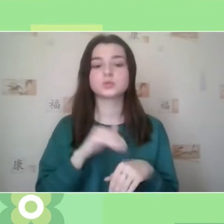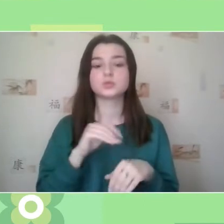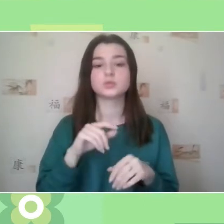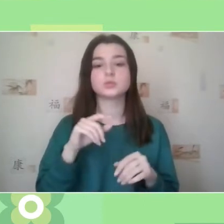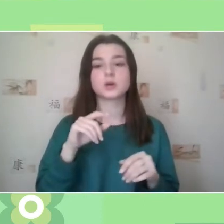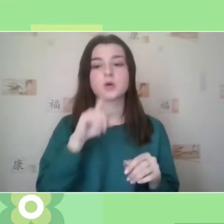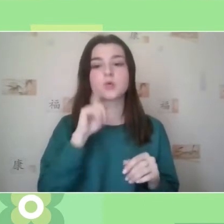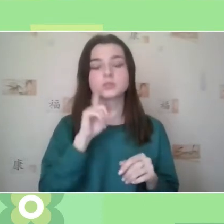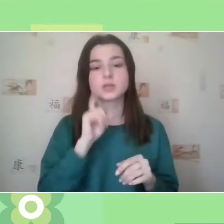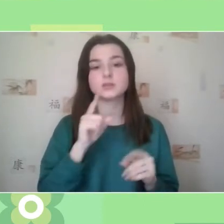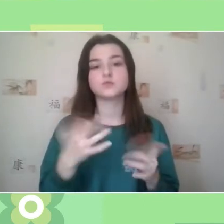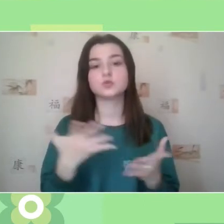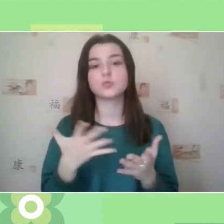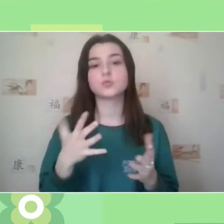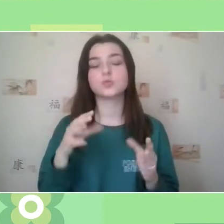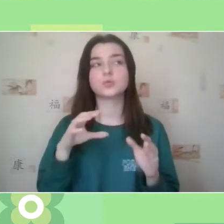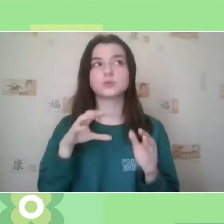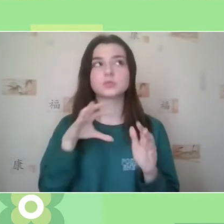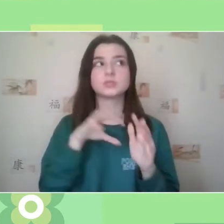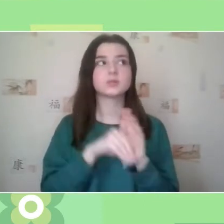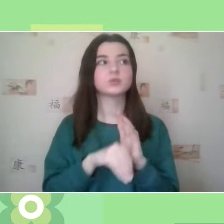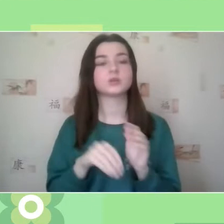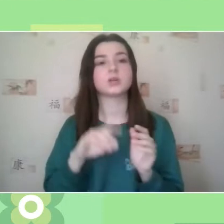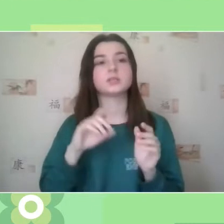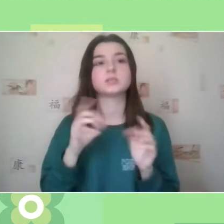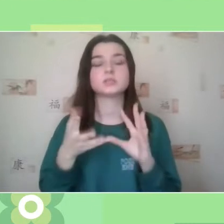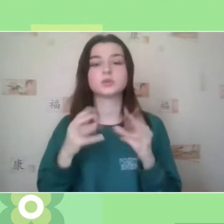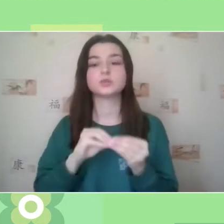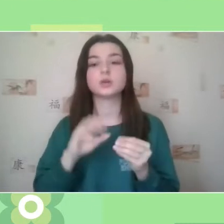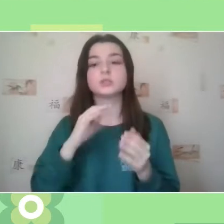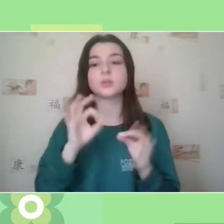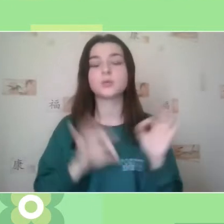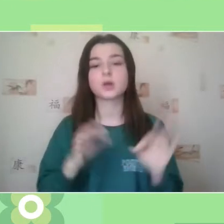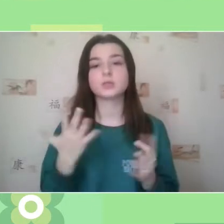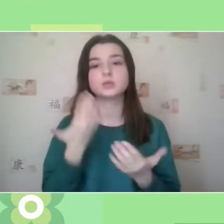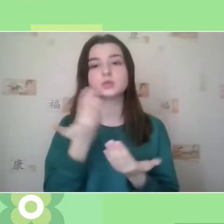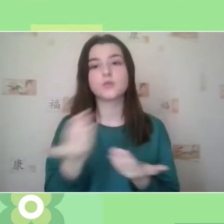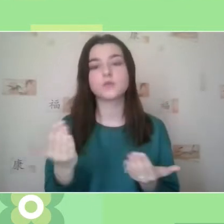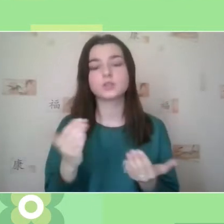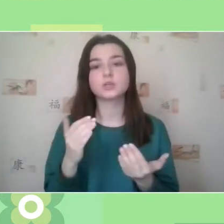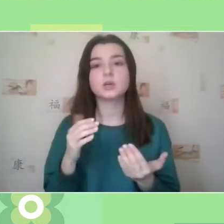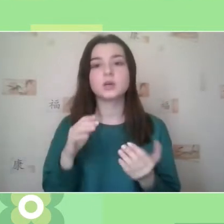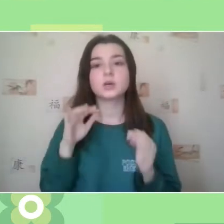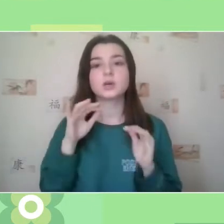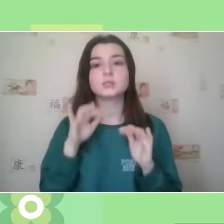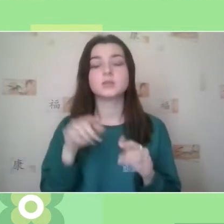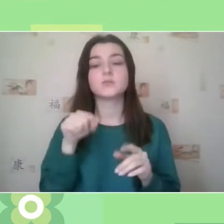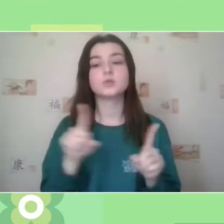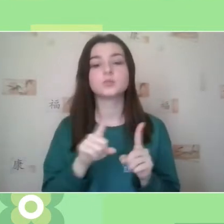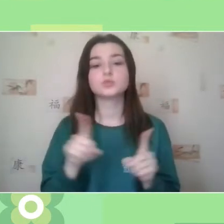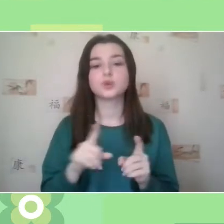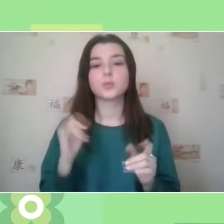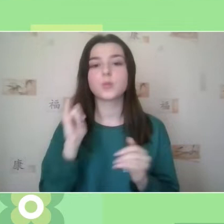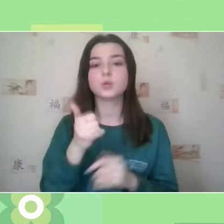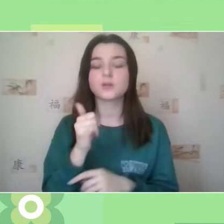чому заключається проєкт. Якщо ваш проєкт соціальної дії в тому, щоб висаджувати дерева, поливати їх і так далі, це можна робити